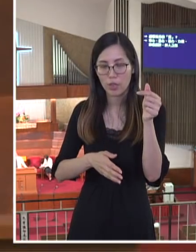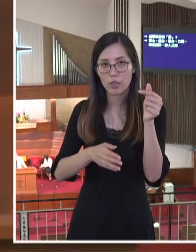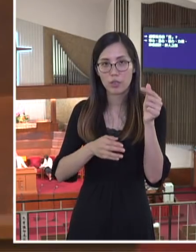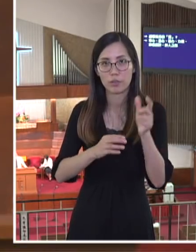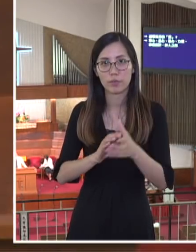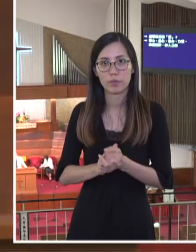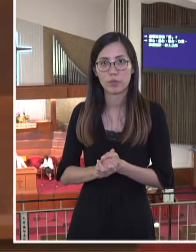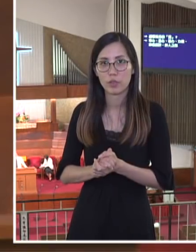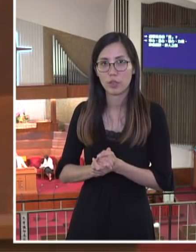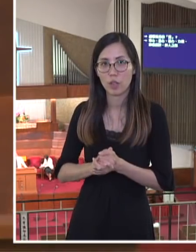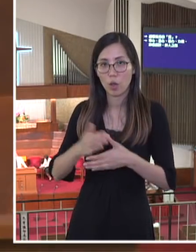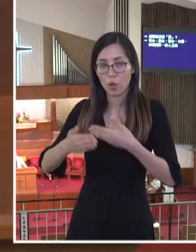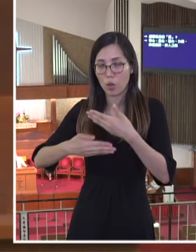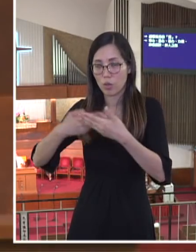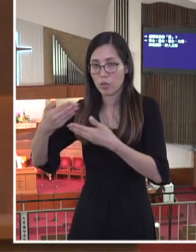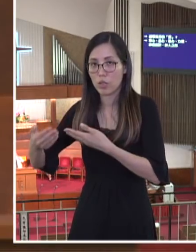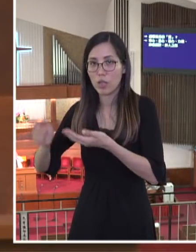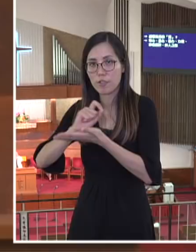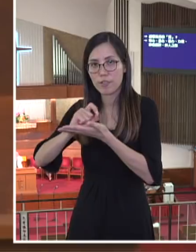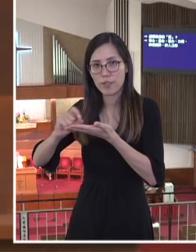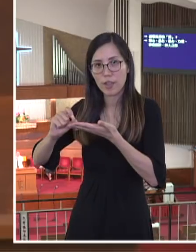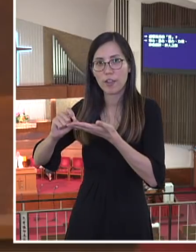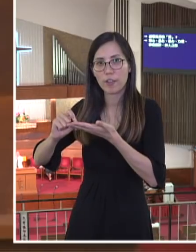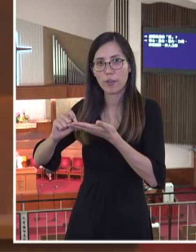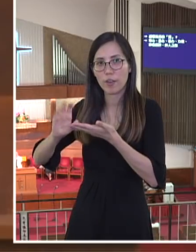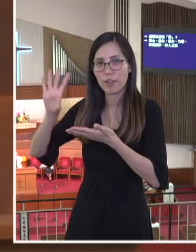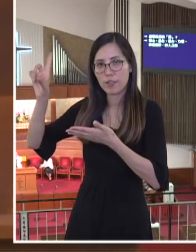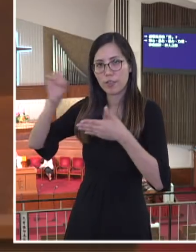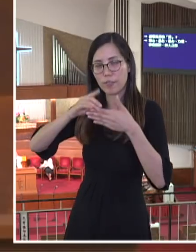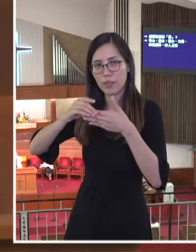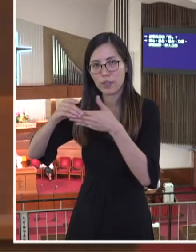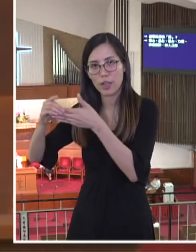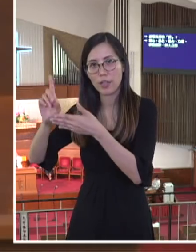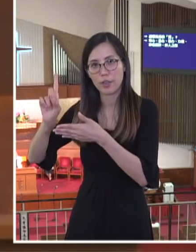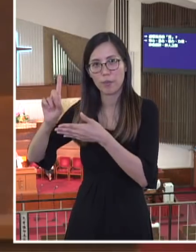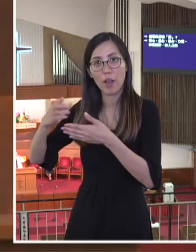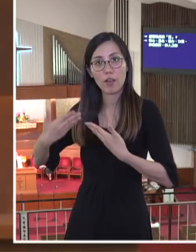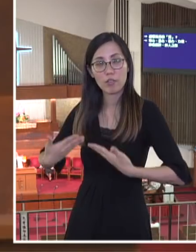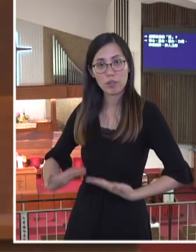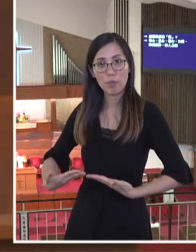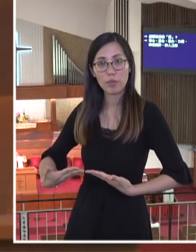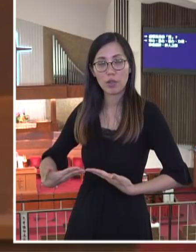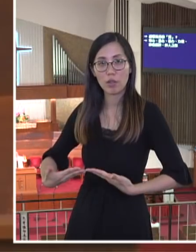神嘅带领，喺佢40岁嘅时候，然后佢今日点样蒙神嘅保守，到佢将来去